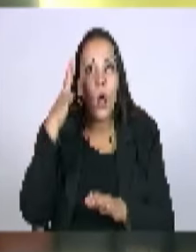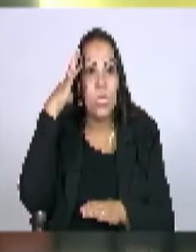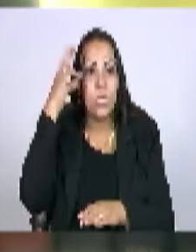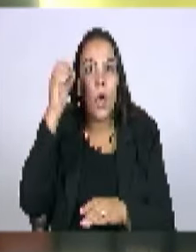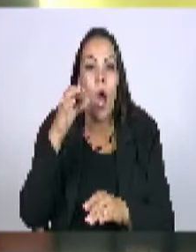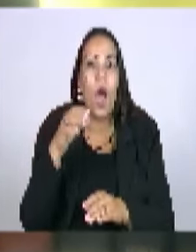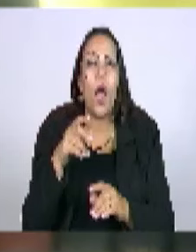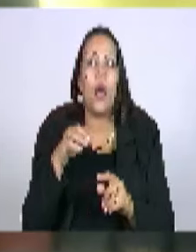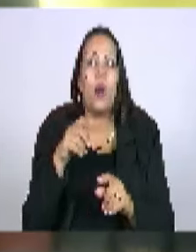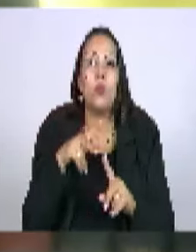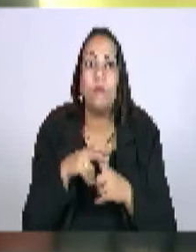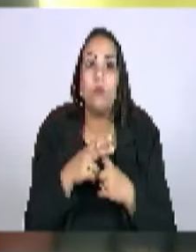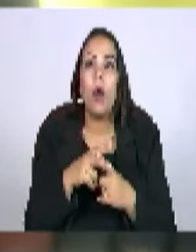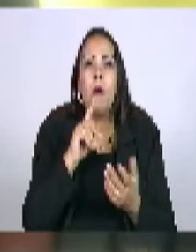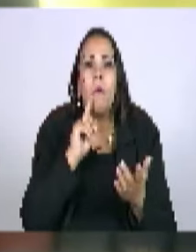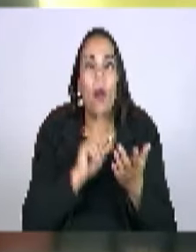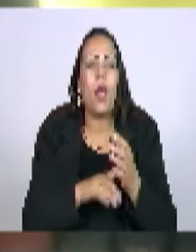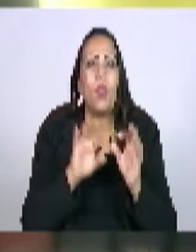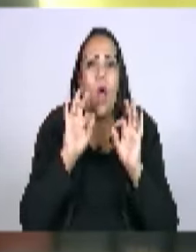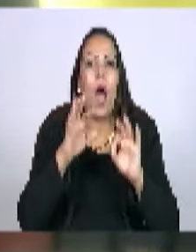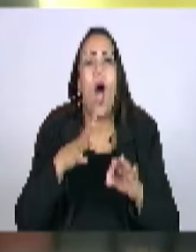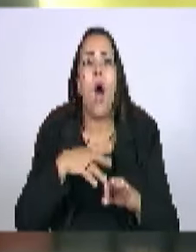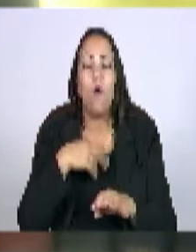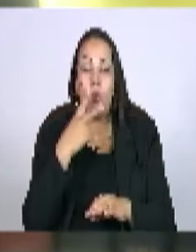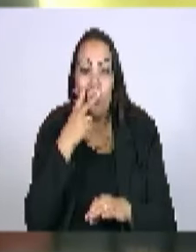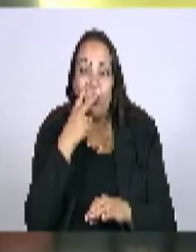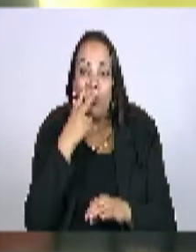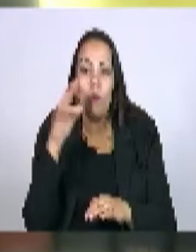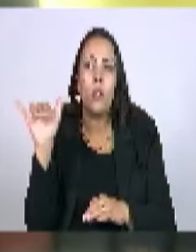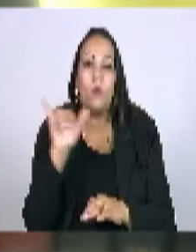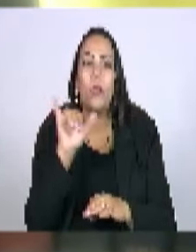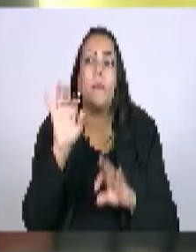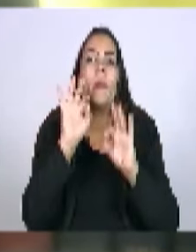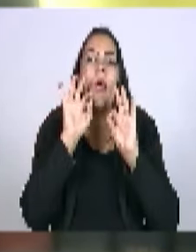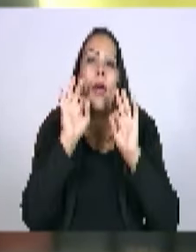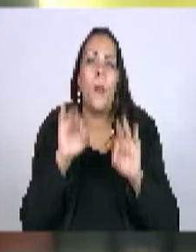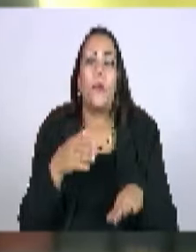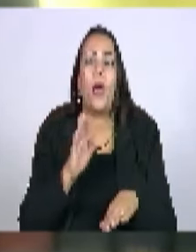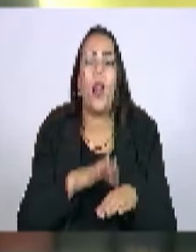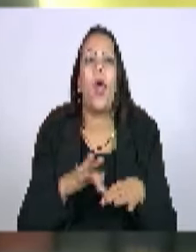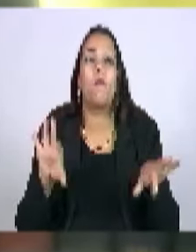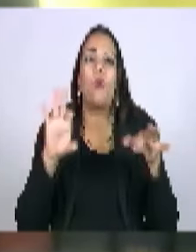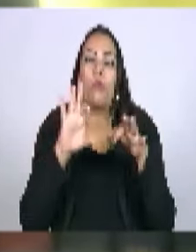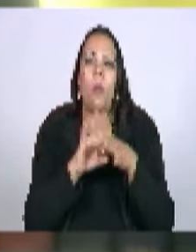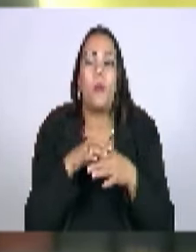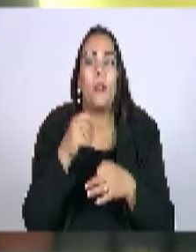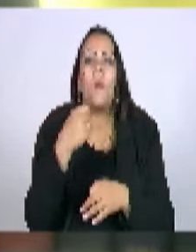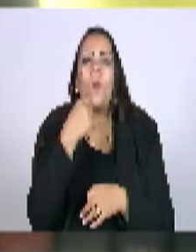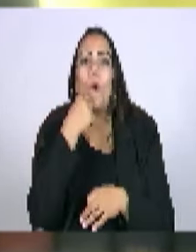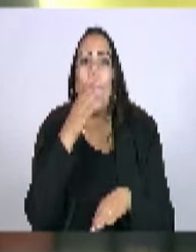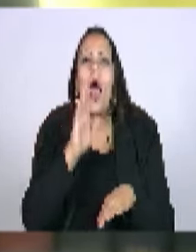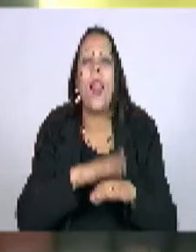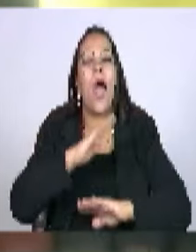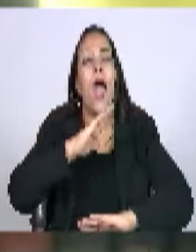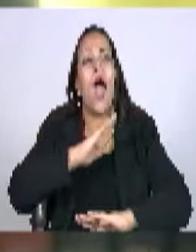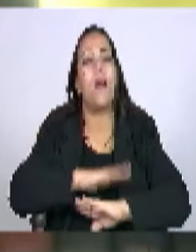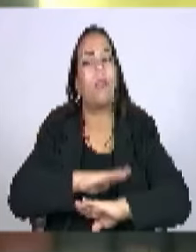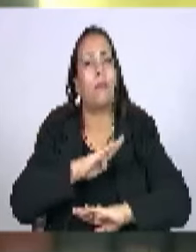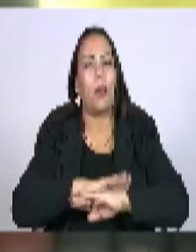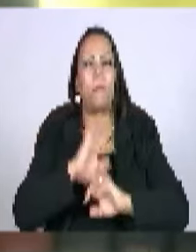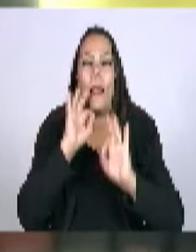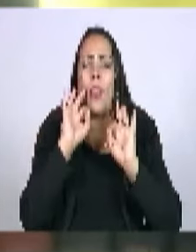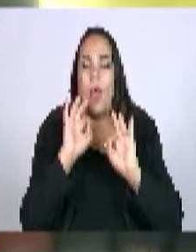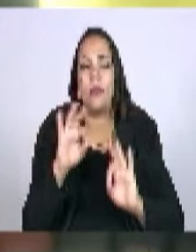مساله فعلا محتاجه نظره عميقه جدا لما يتعلق بما نطلق عليه اخلاقيات الذكاء